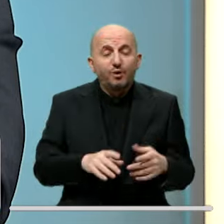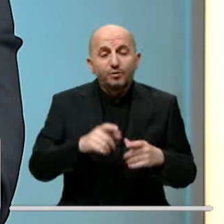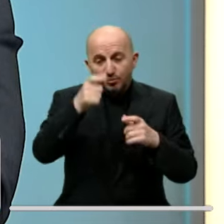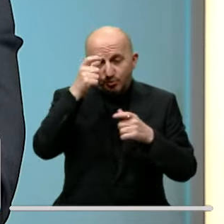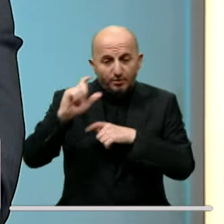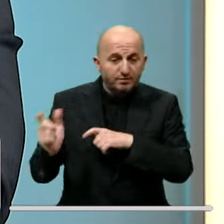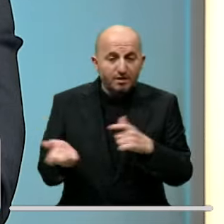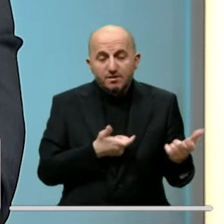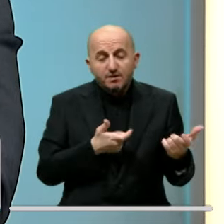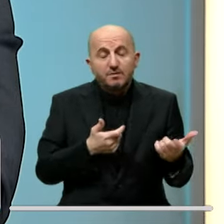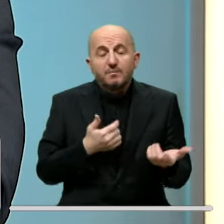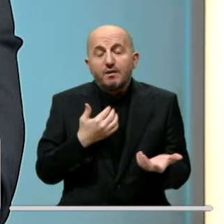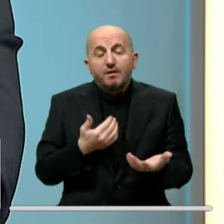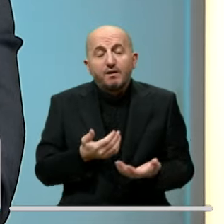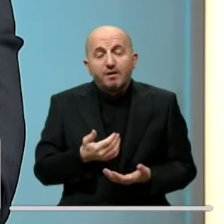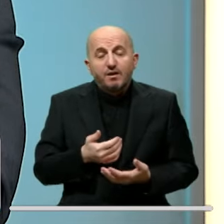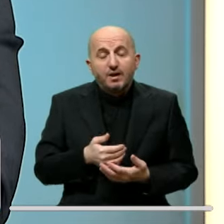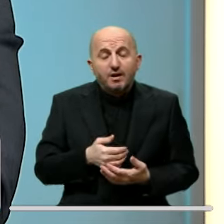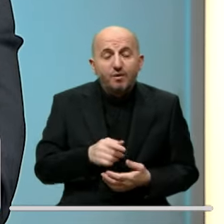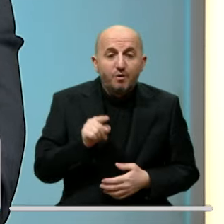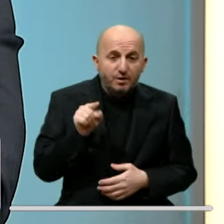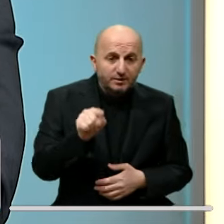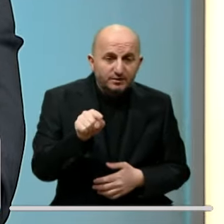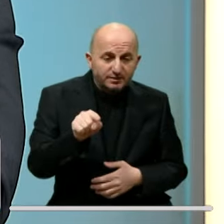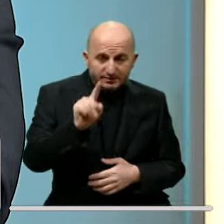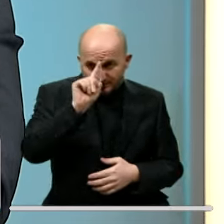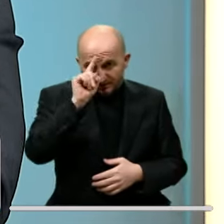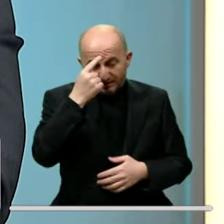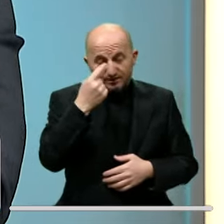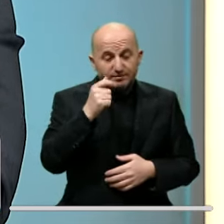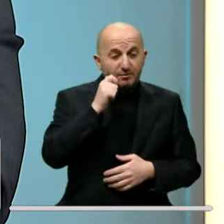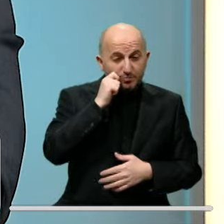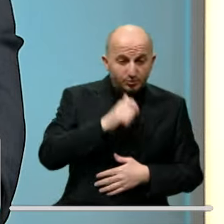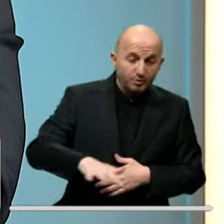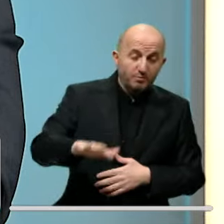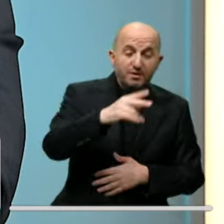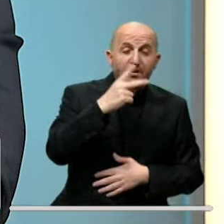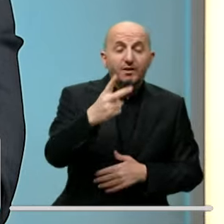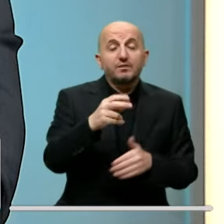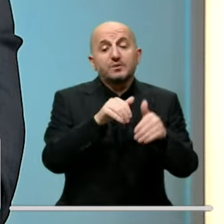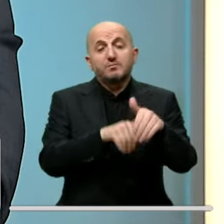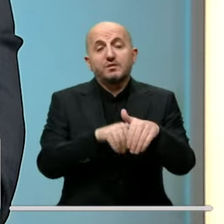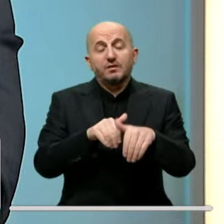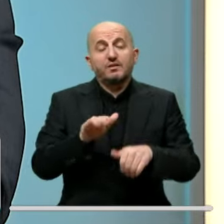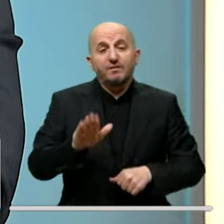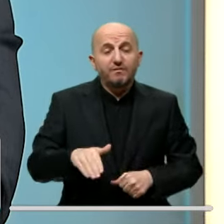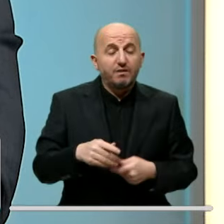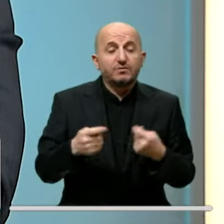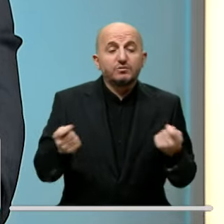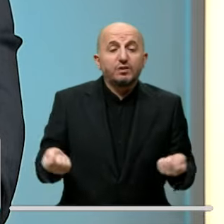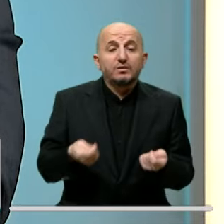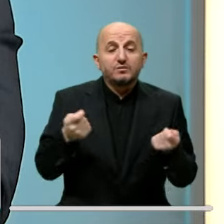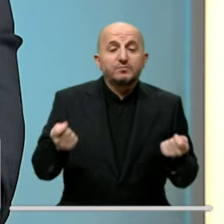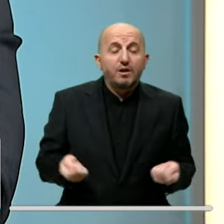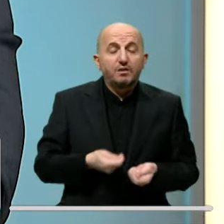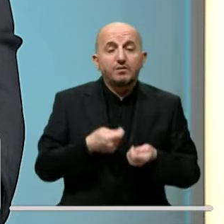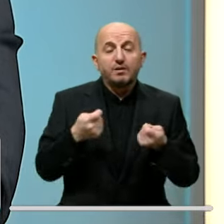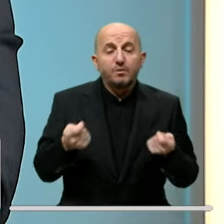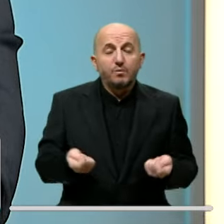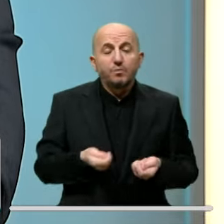nakledilmeye müsait olmuyor. Evet. Ve orada sadece Müslümanlara ait bir mezarlık var. Demek ki çalışmakla,